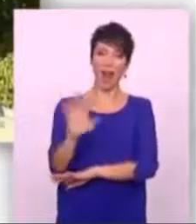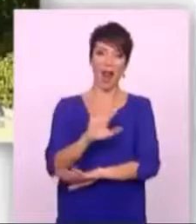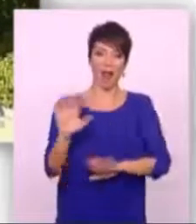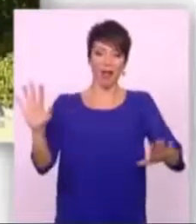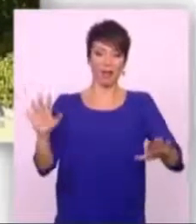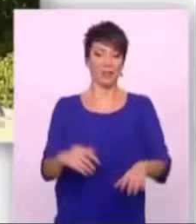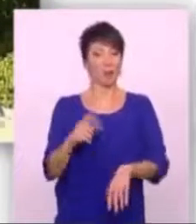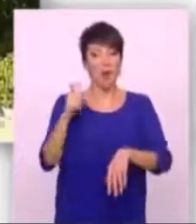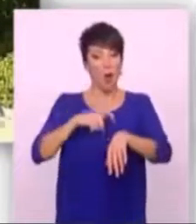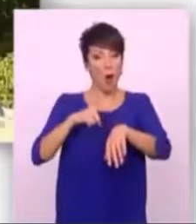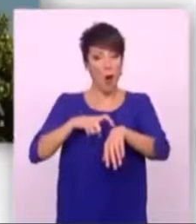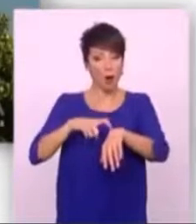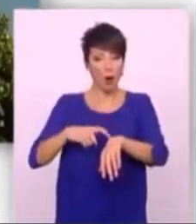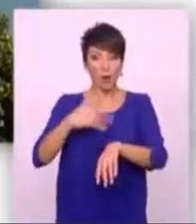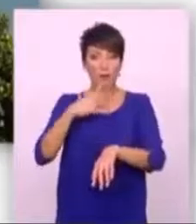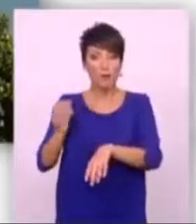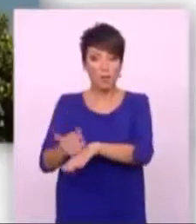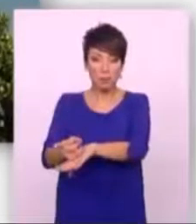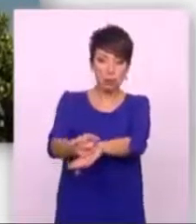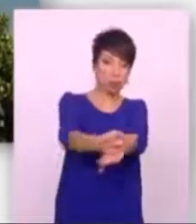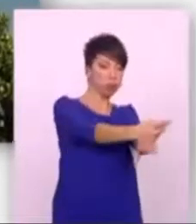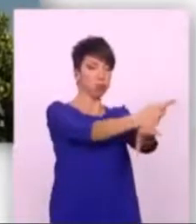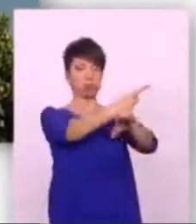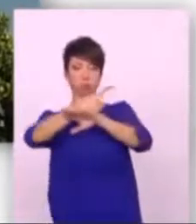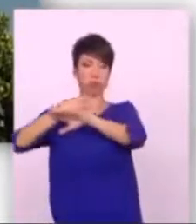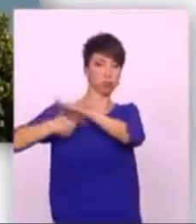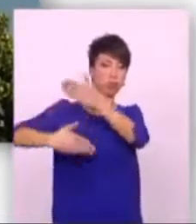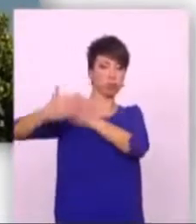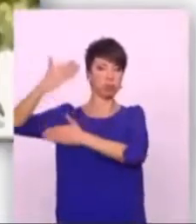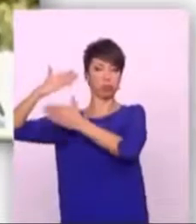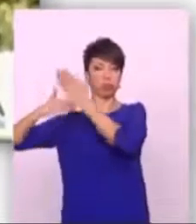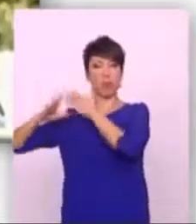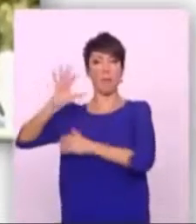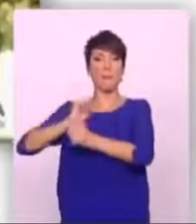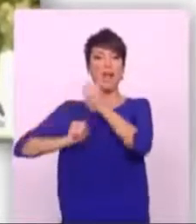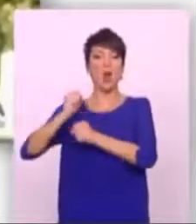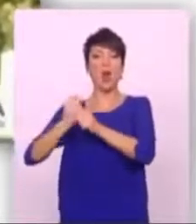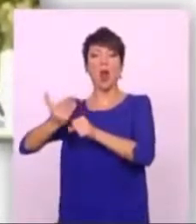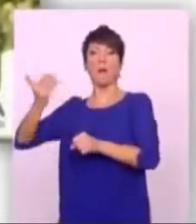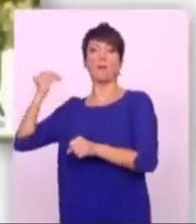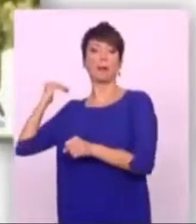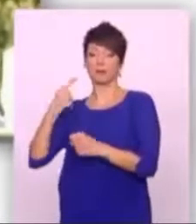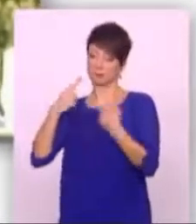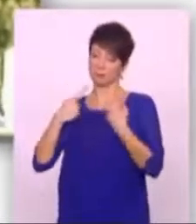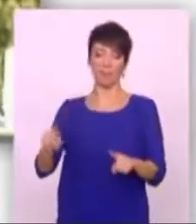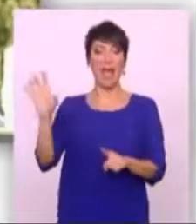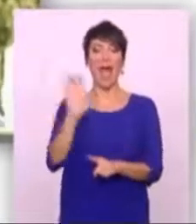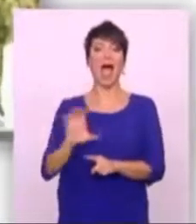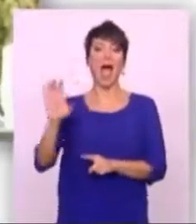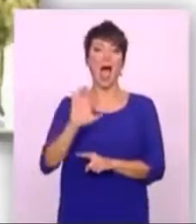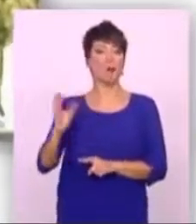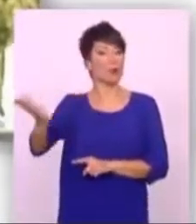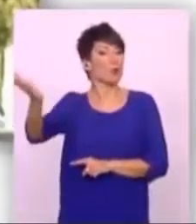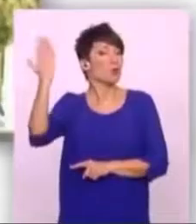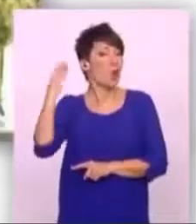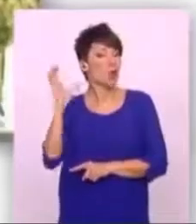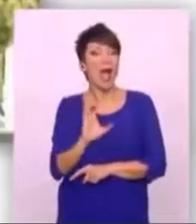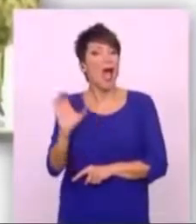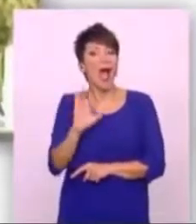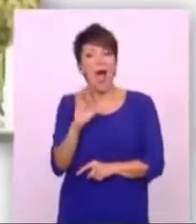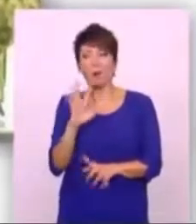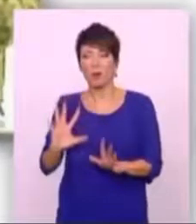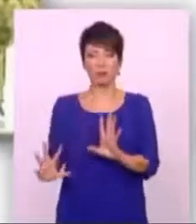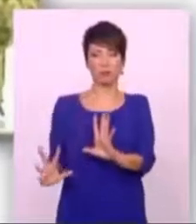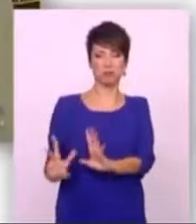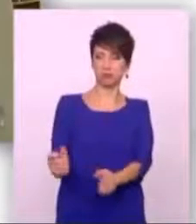απλώνεται μια τεράστια έκταση διάσπαρτη με επιβλητικά κτίρια και πράσινο. Μια έκταση που αποτελεί ίσως ένα από τα τελευταία οικόπεδα φιλέτα στην πόλη και η